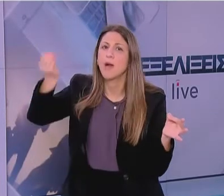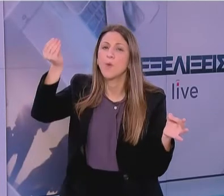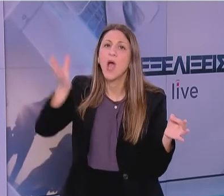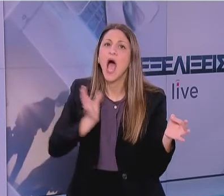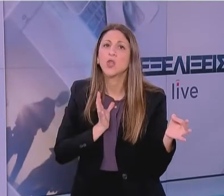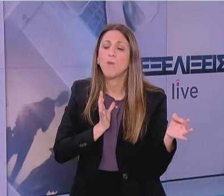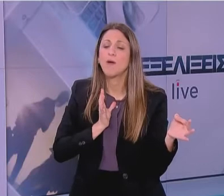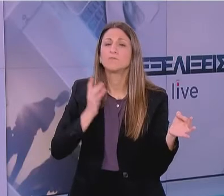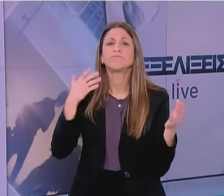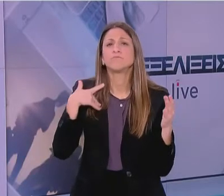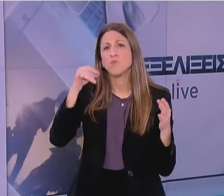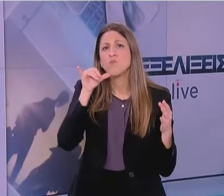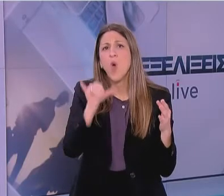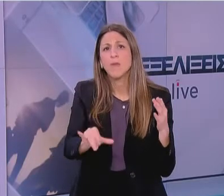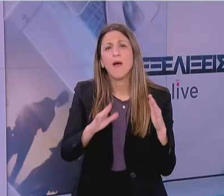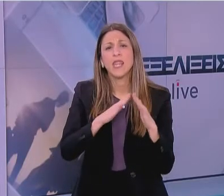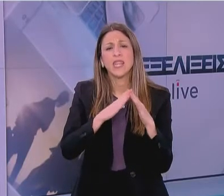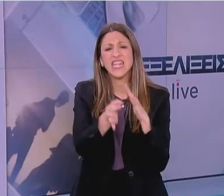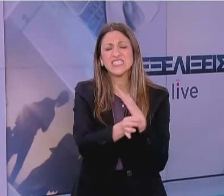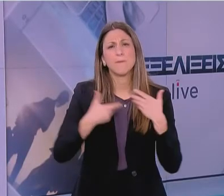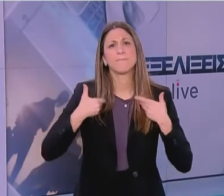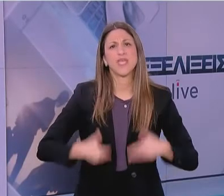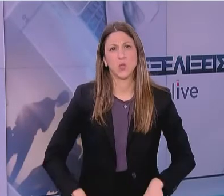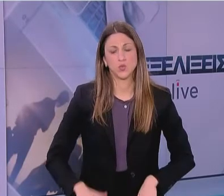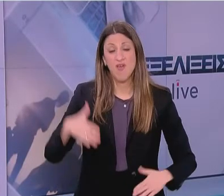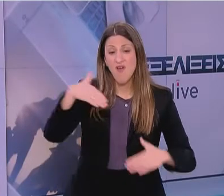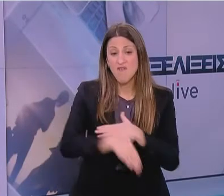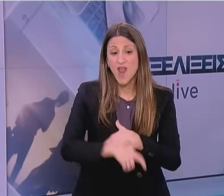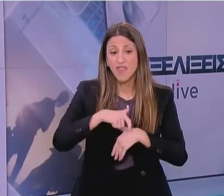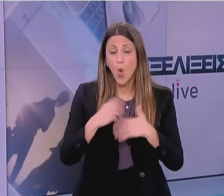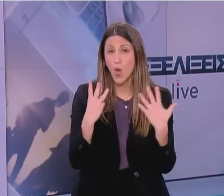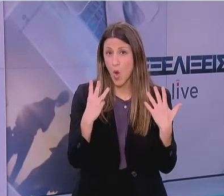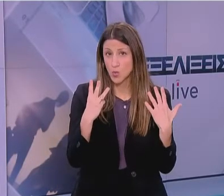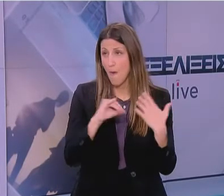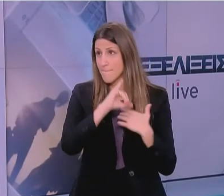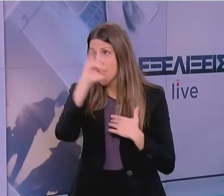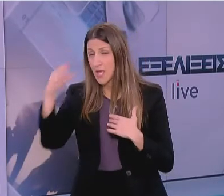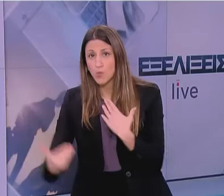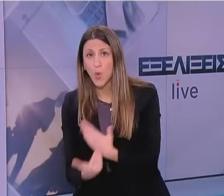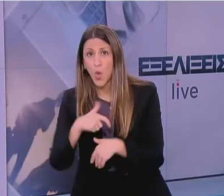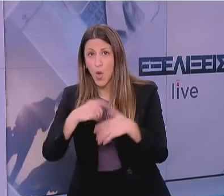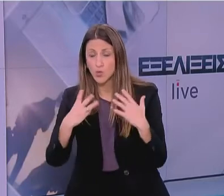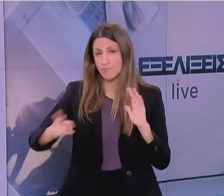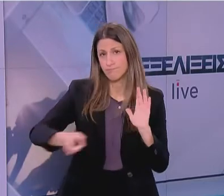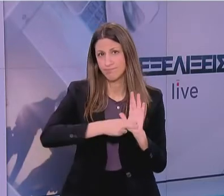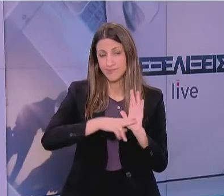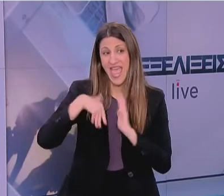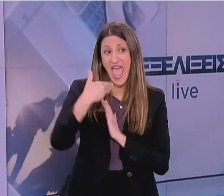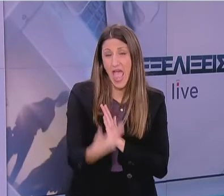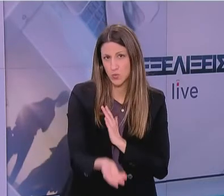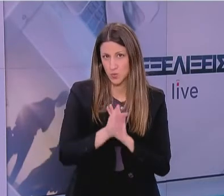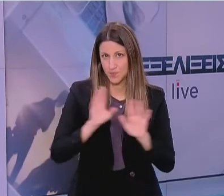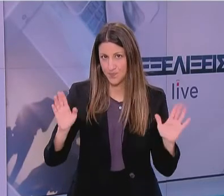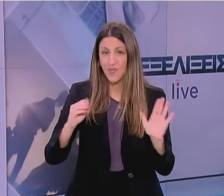της Μυκόνου. Πιο συγκεκριμένα, δεν επιτρέπεται η κυκλοφορία από τις 8 το βράδυ μέχρι τις 8 το πρωί, ενώ αναστέλλεται η δυνατότητα κατ' εξαίρεση